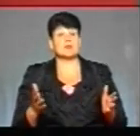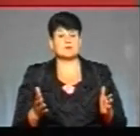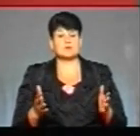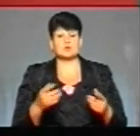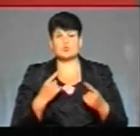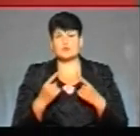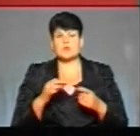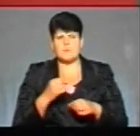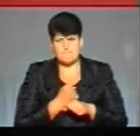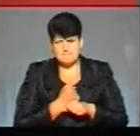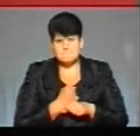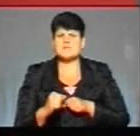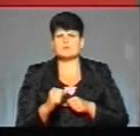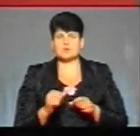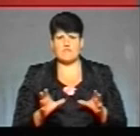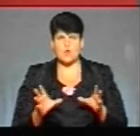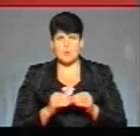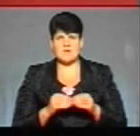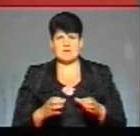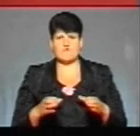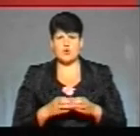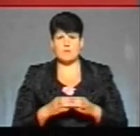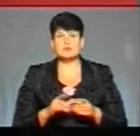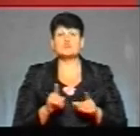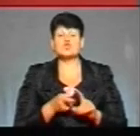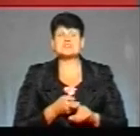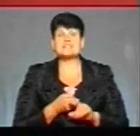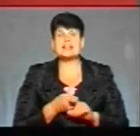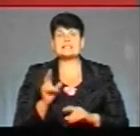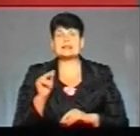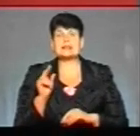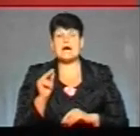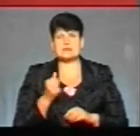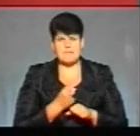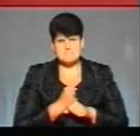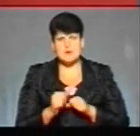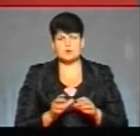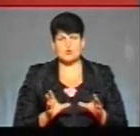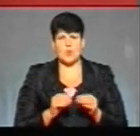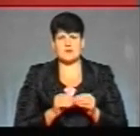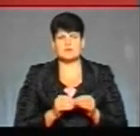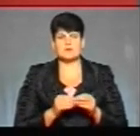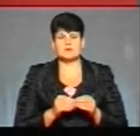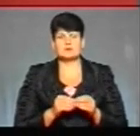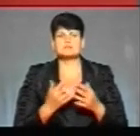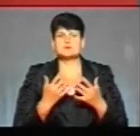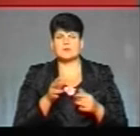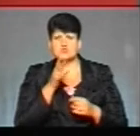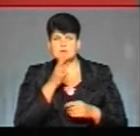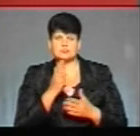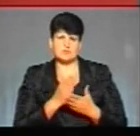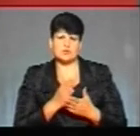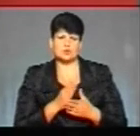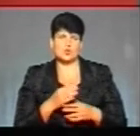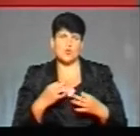про примусове об'єднання в громади, від чого воно залежить дата оцього примусового об'єднання? Доки можуть добровільно об'єднатися